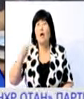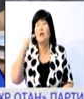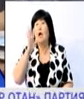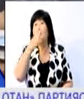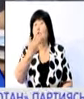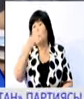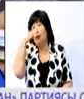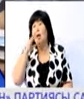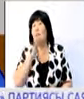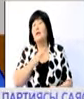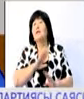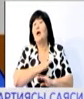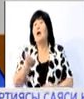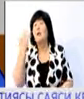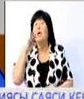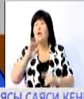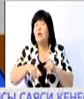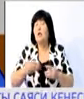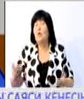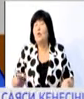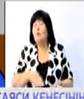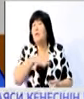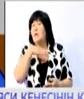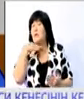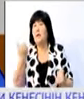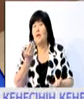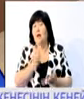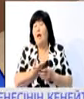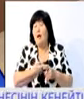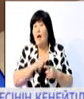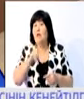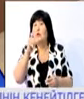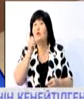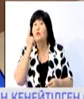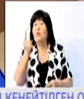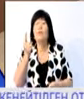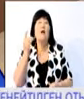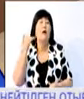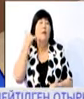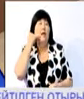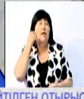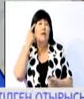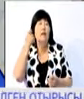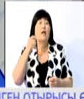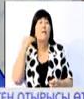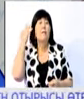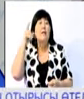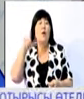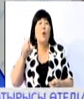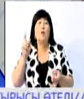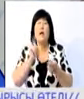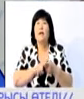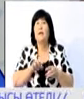жыл бұрын ата-анасы қайтыс болған, кейін ол өмірден бас тартқысы келіпті. Алайда 111 байланыс нөміріне хабарласып, психологтардың